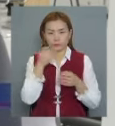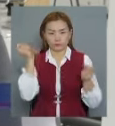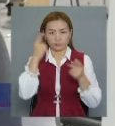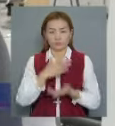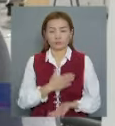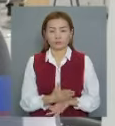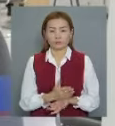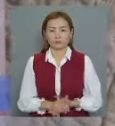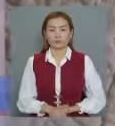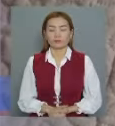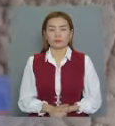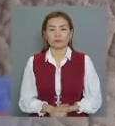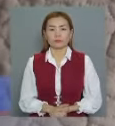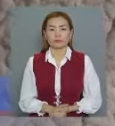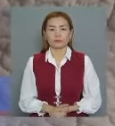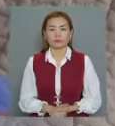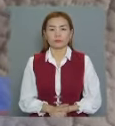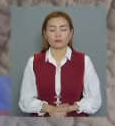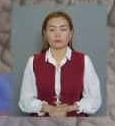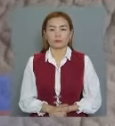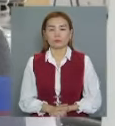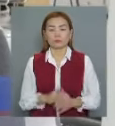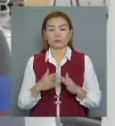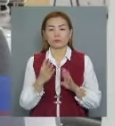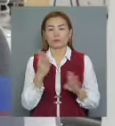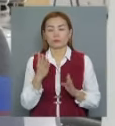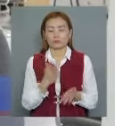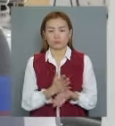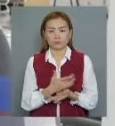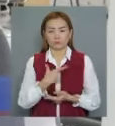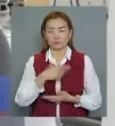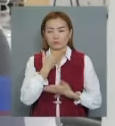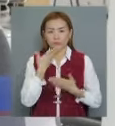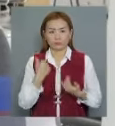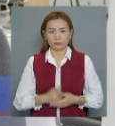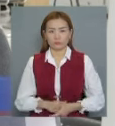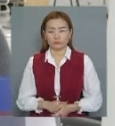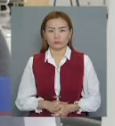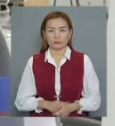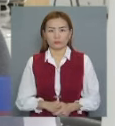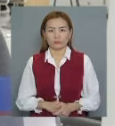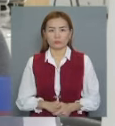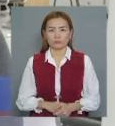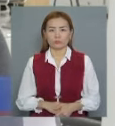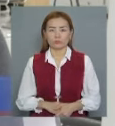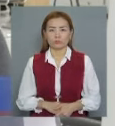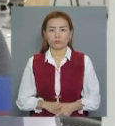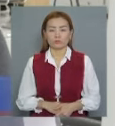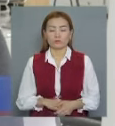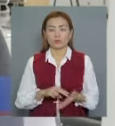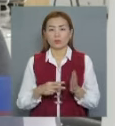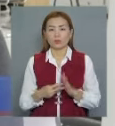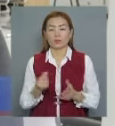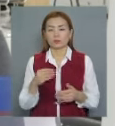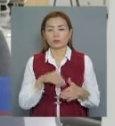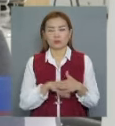қойған сұрақтарыма жауаптарымды алдым. Тұрғын үй кезегінде жалпы өзім жоқпын негізінде. Алдағы уақытта сотыруға